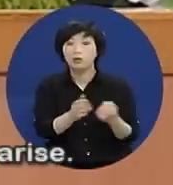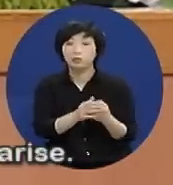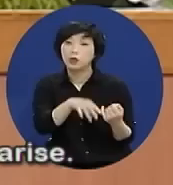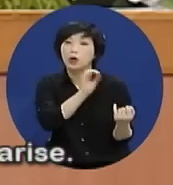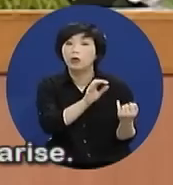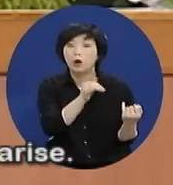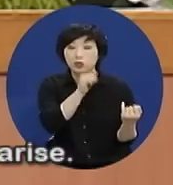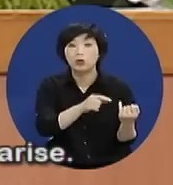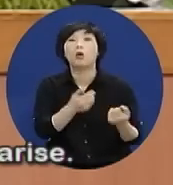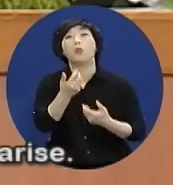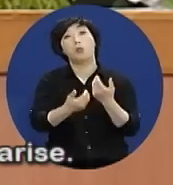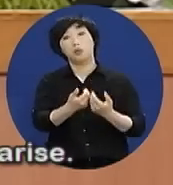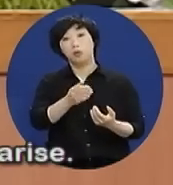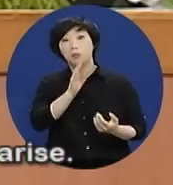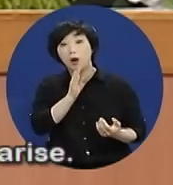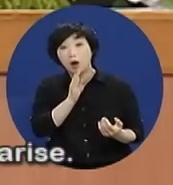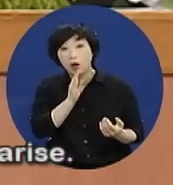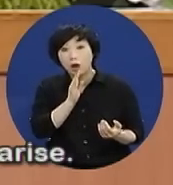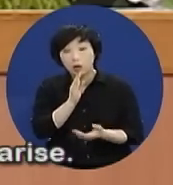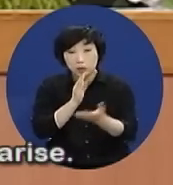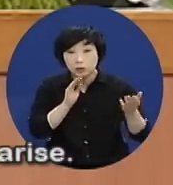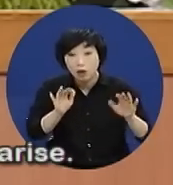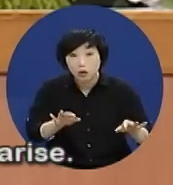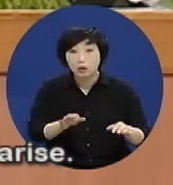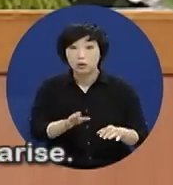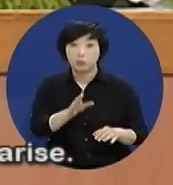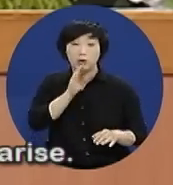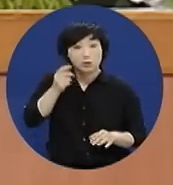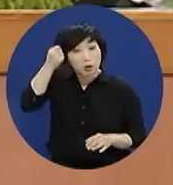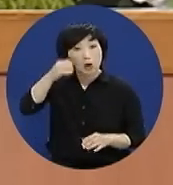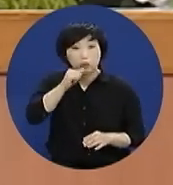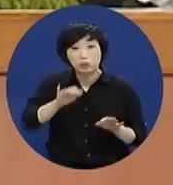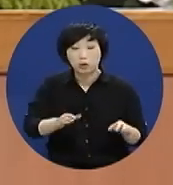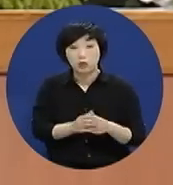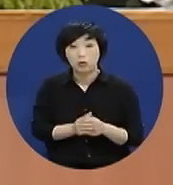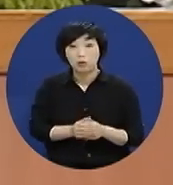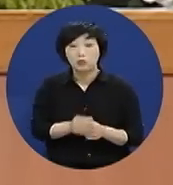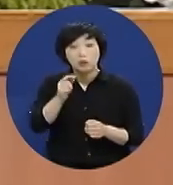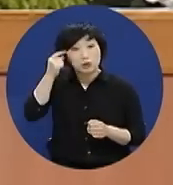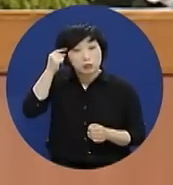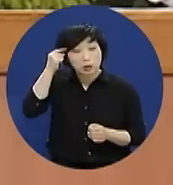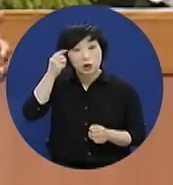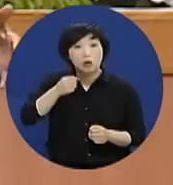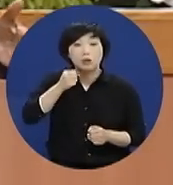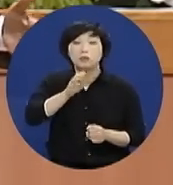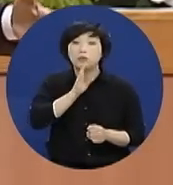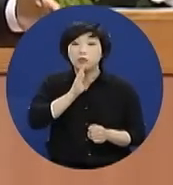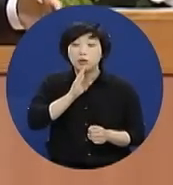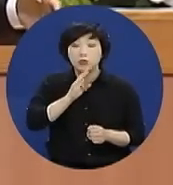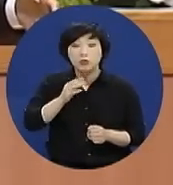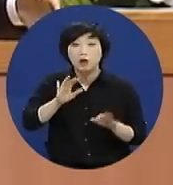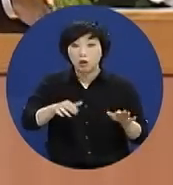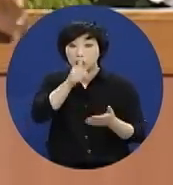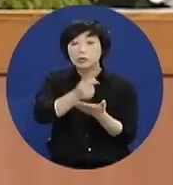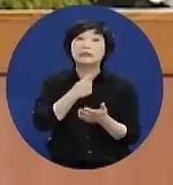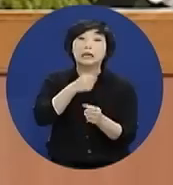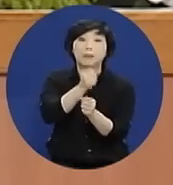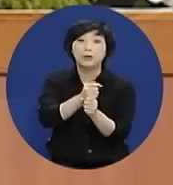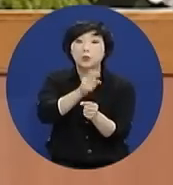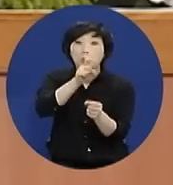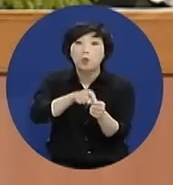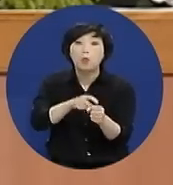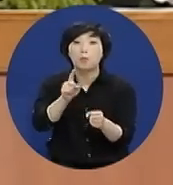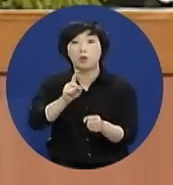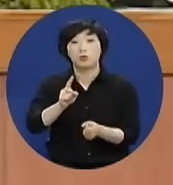は嫁がまだ未熟だからと同然のように自分の論理を言い張っているのでぶつかるしかないわけですこのように